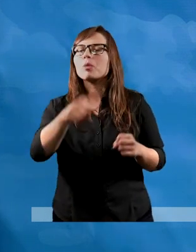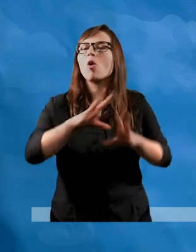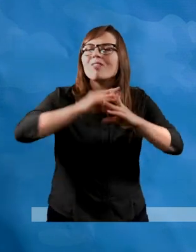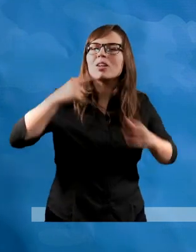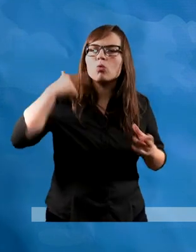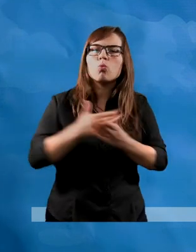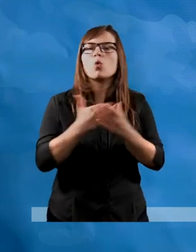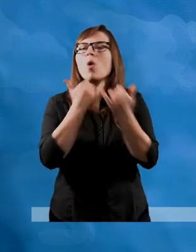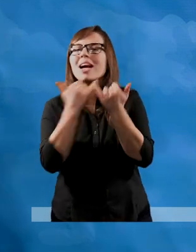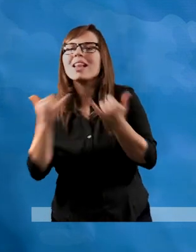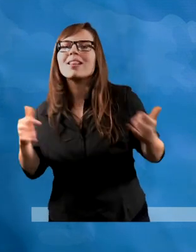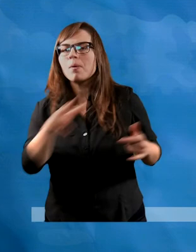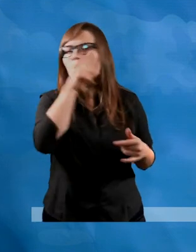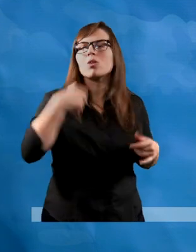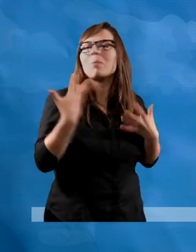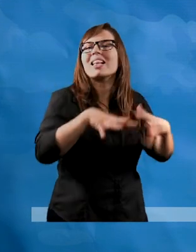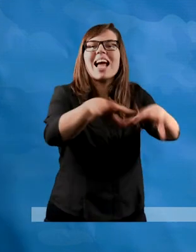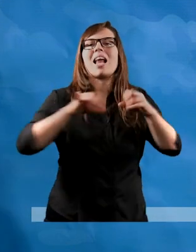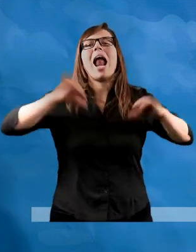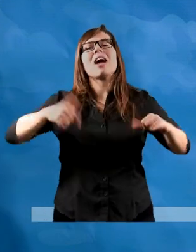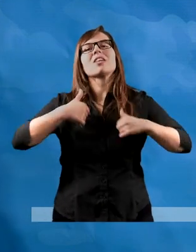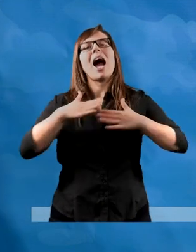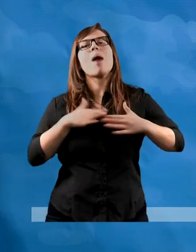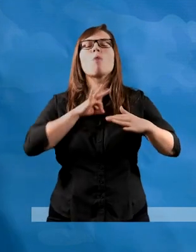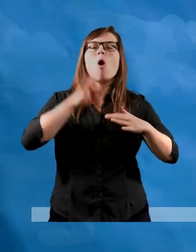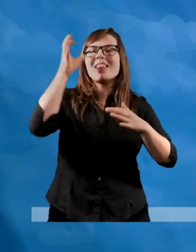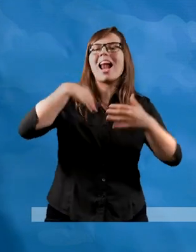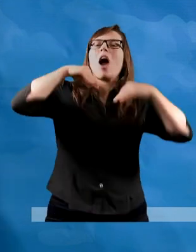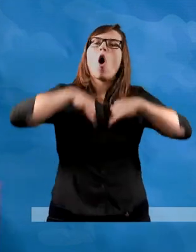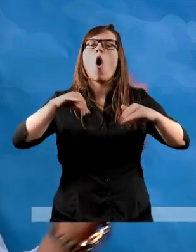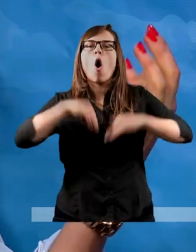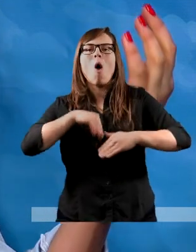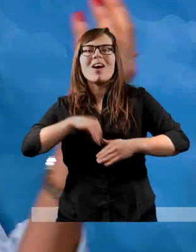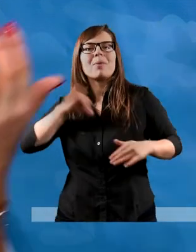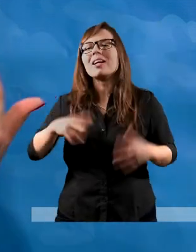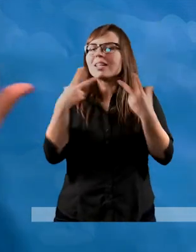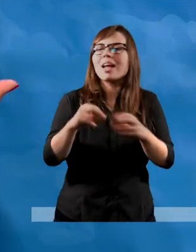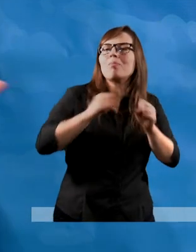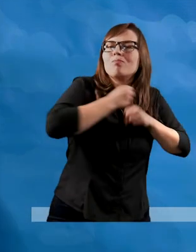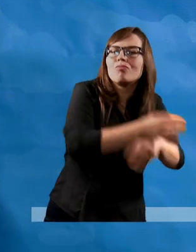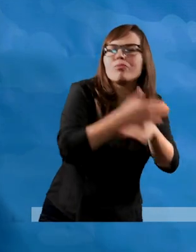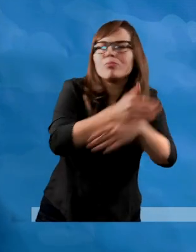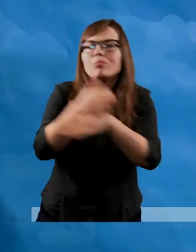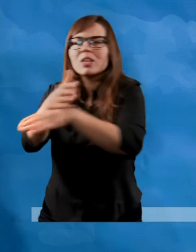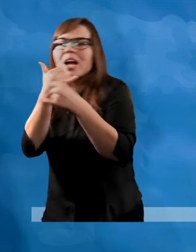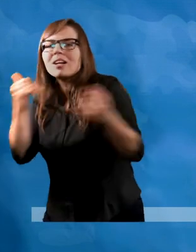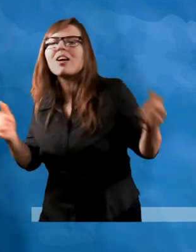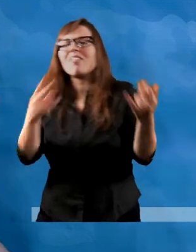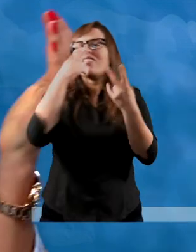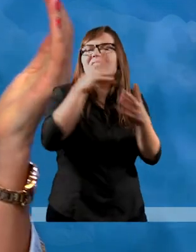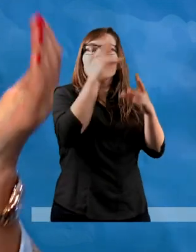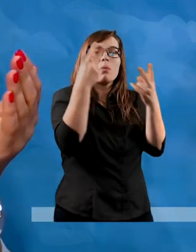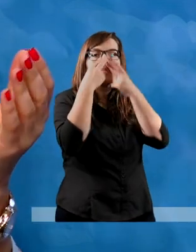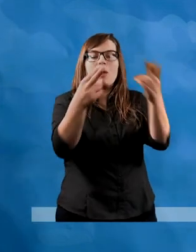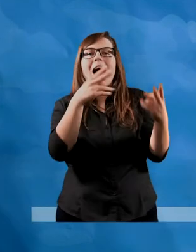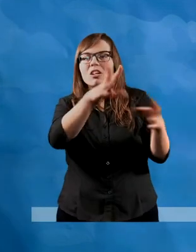żeby służyły innym ludziom, żeby tego nie zatrzymywać dla siebie, bo co z pięknej galerii, na przykład chociażby obrazów,